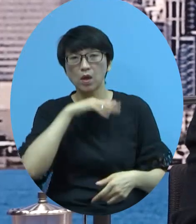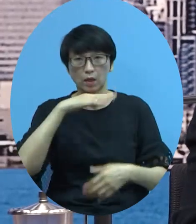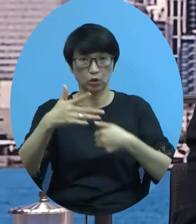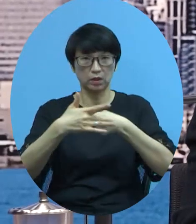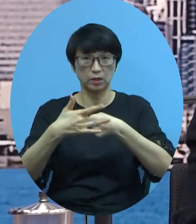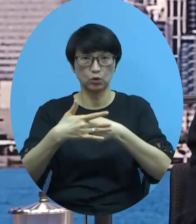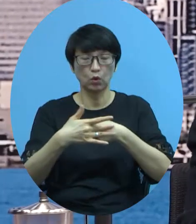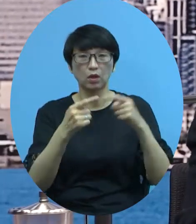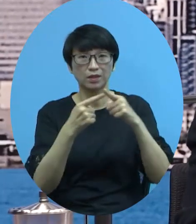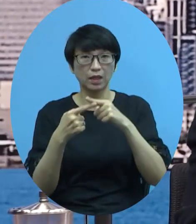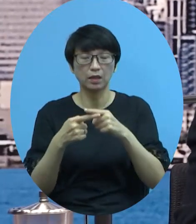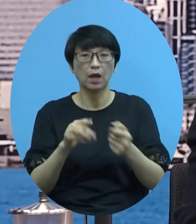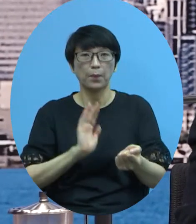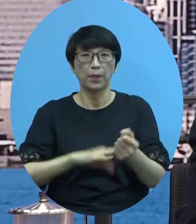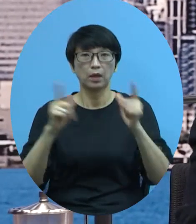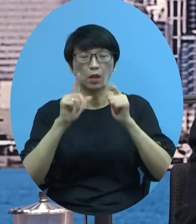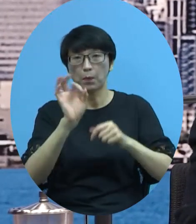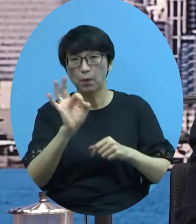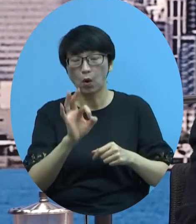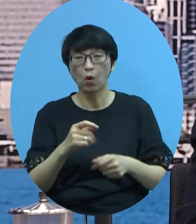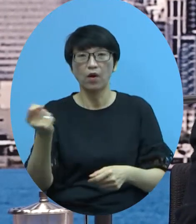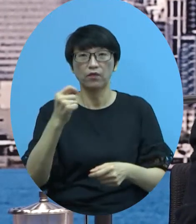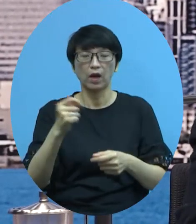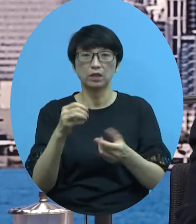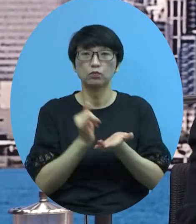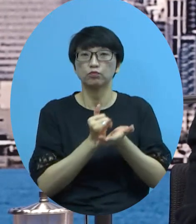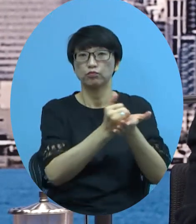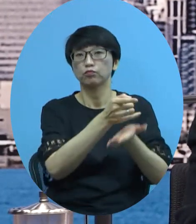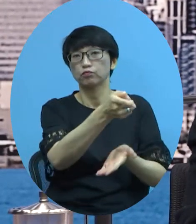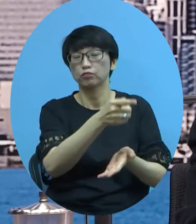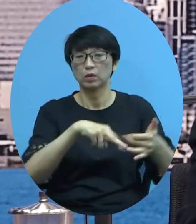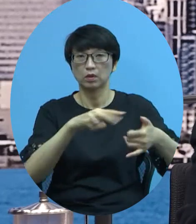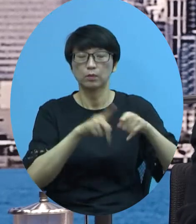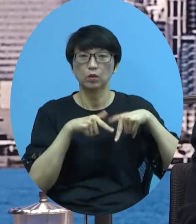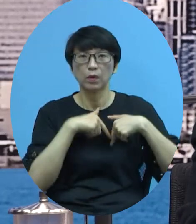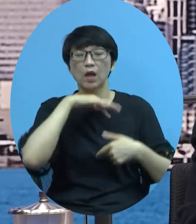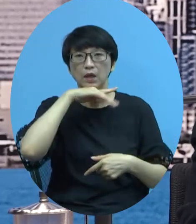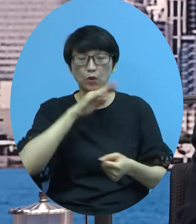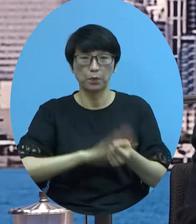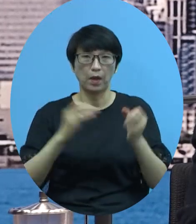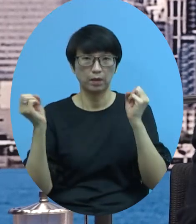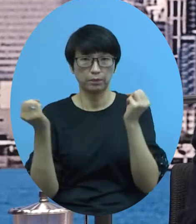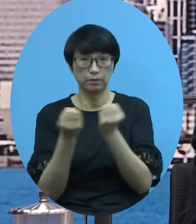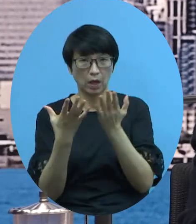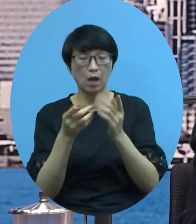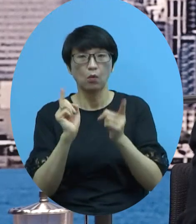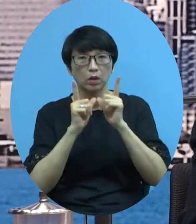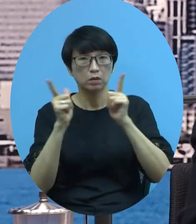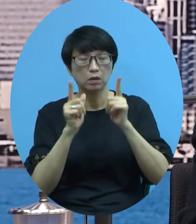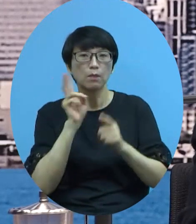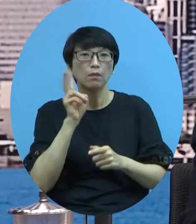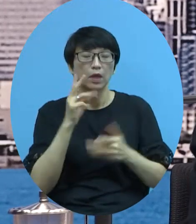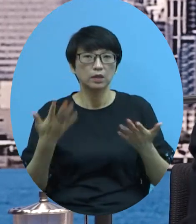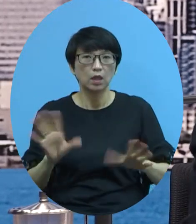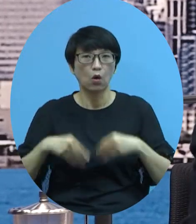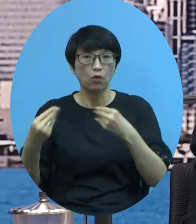者咧，冇病徵嘅咧，我哋就會盡快送去檢疫中心。如果係有病徵或者曾經有病徵，即係譬如而家好翻